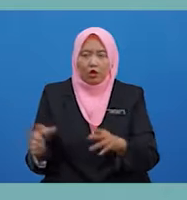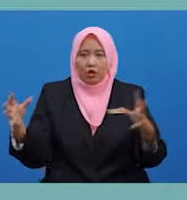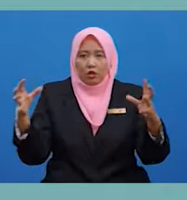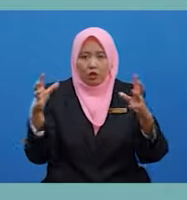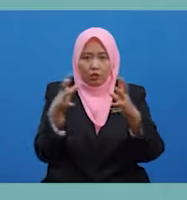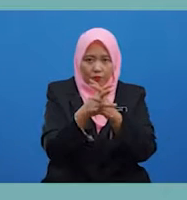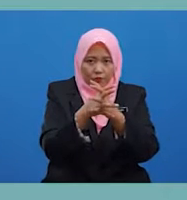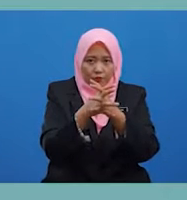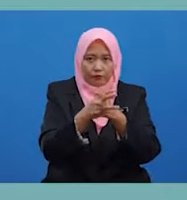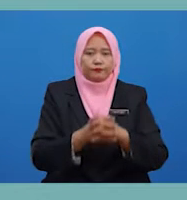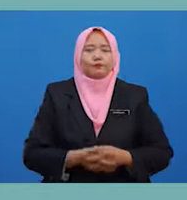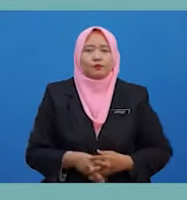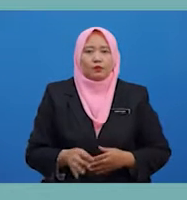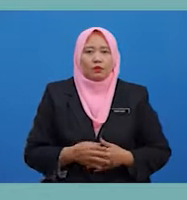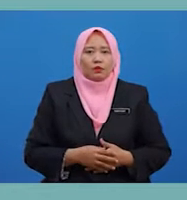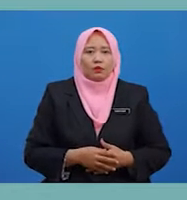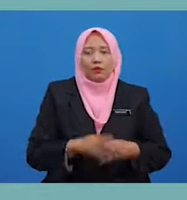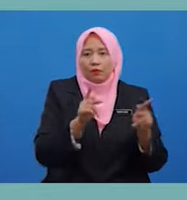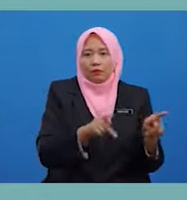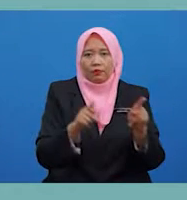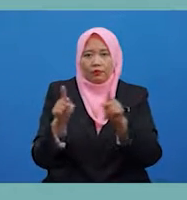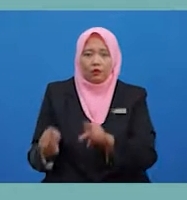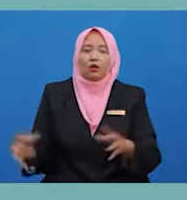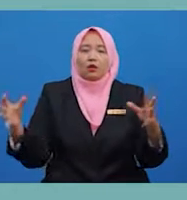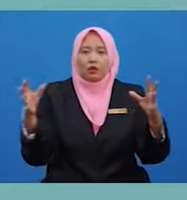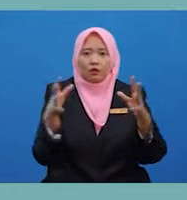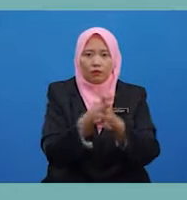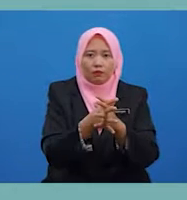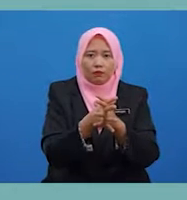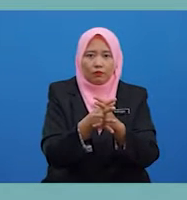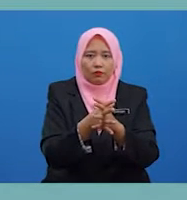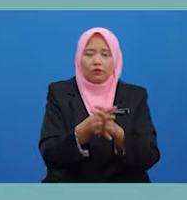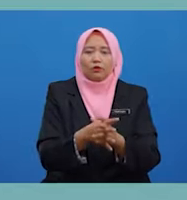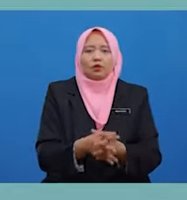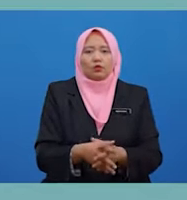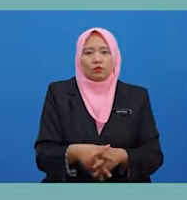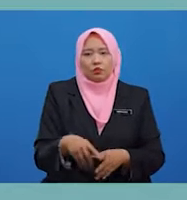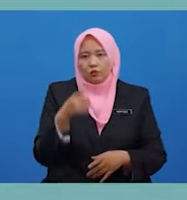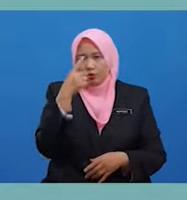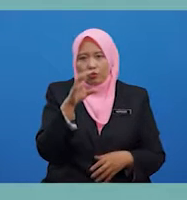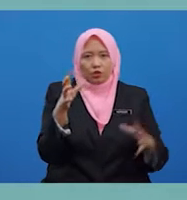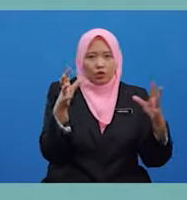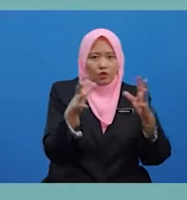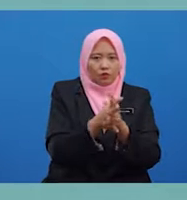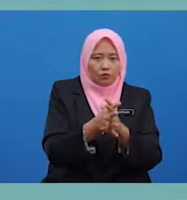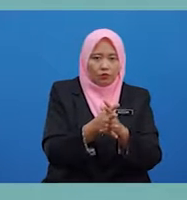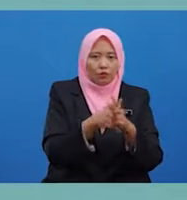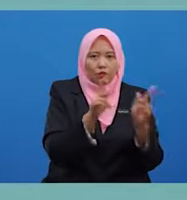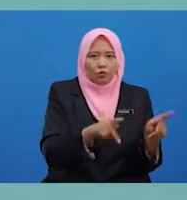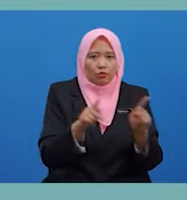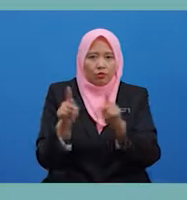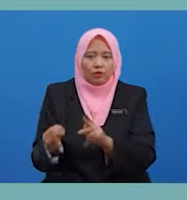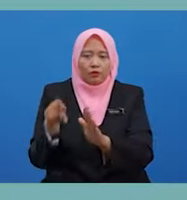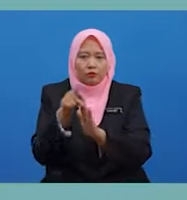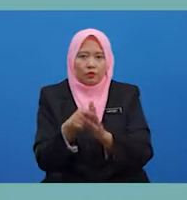Baiklah, pola gabungan merupakan pendekatan yang menggabungkan antara analisis perubahan dan